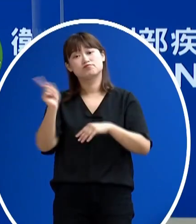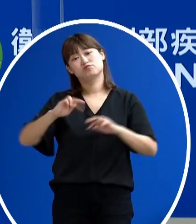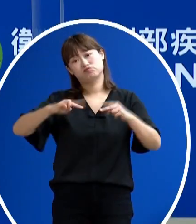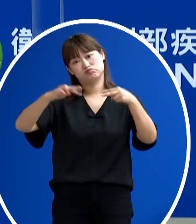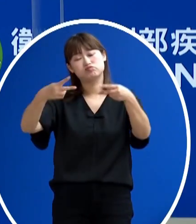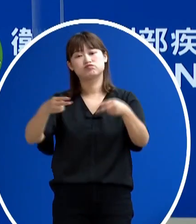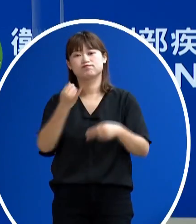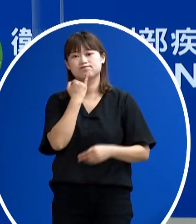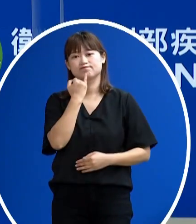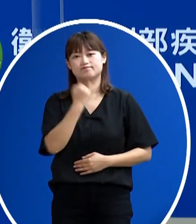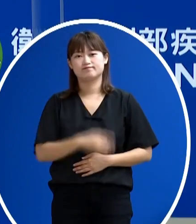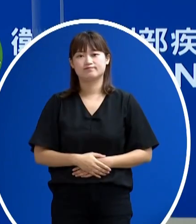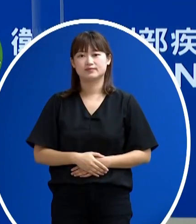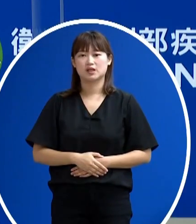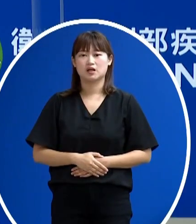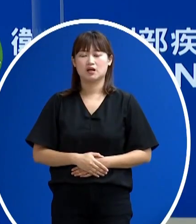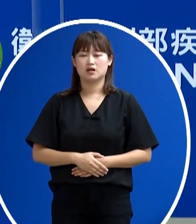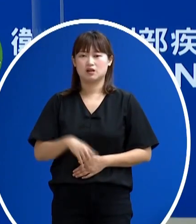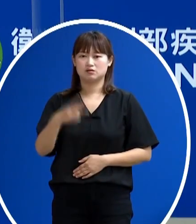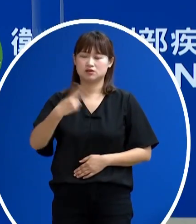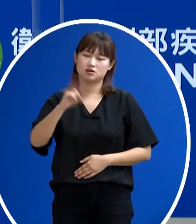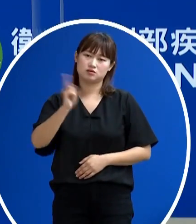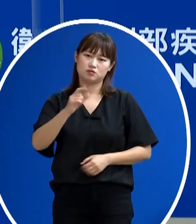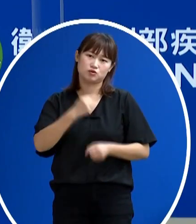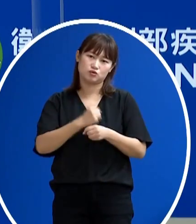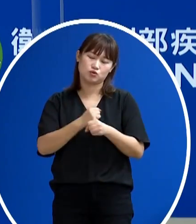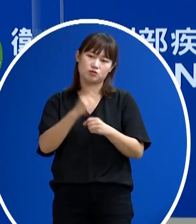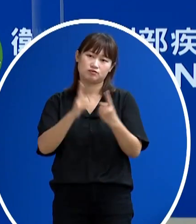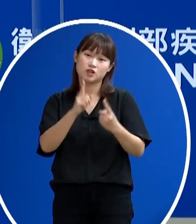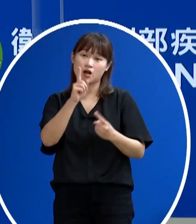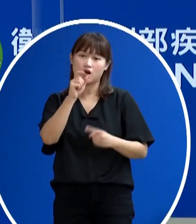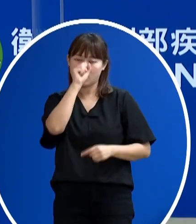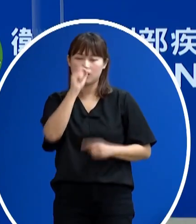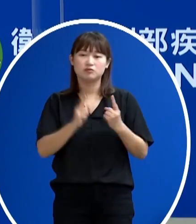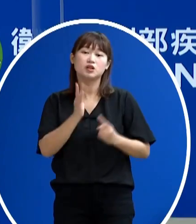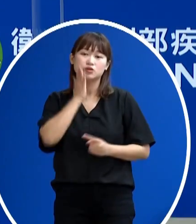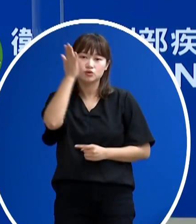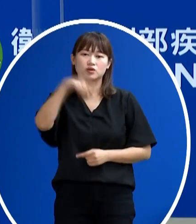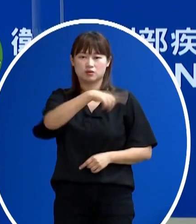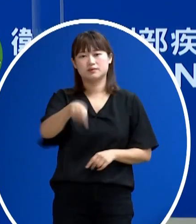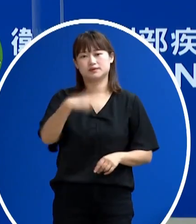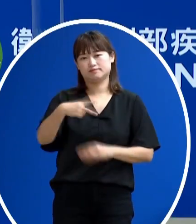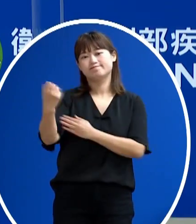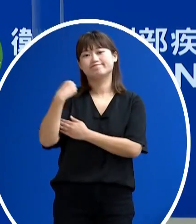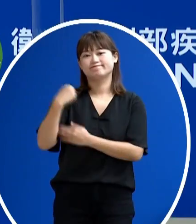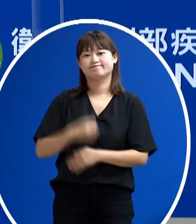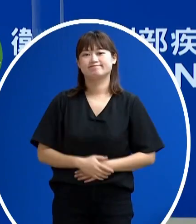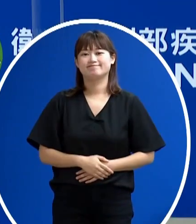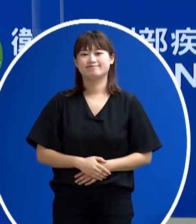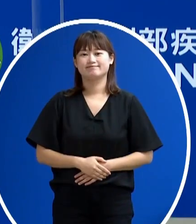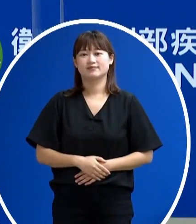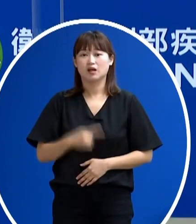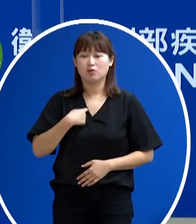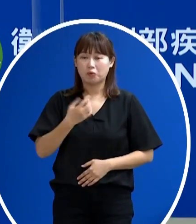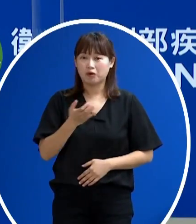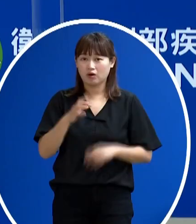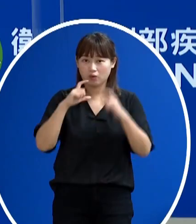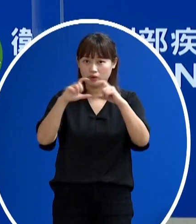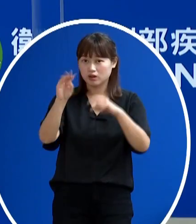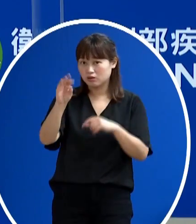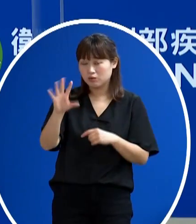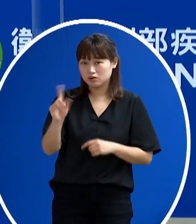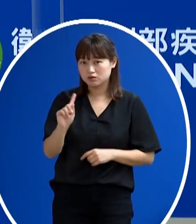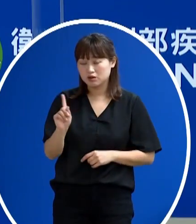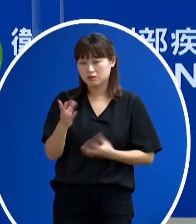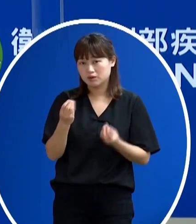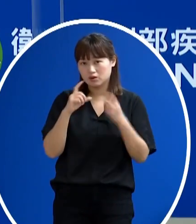这个有没有什么可以在精进的部分，我们会再持续的一个做哈。我刚刚还有没有什么我没有达到的？